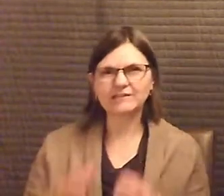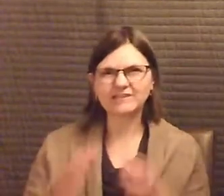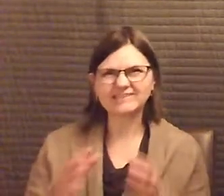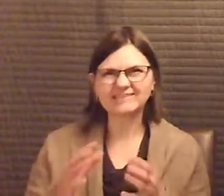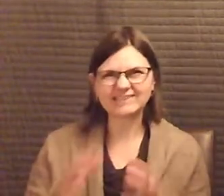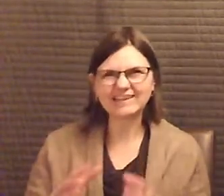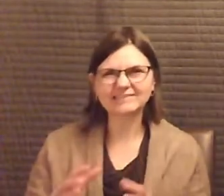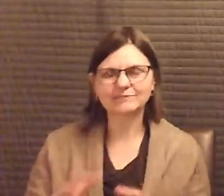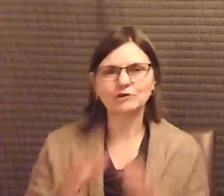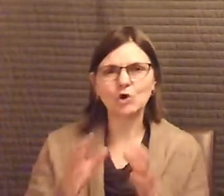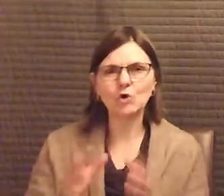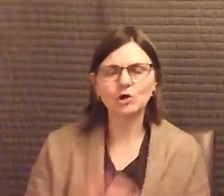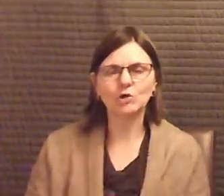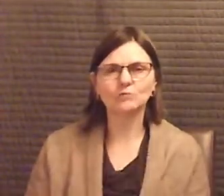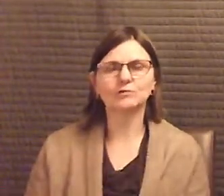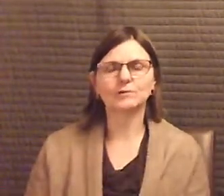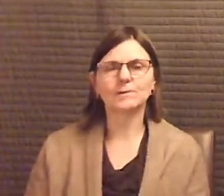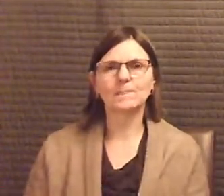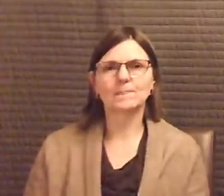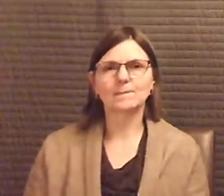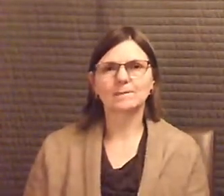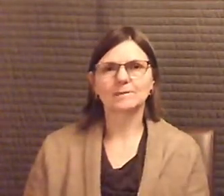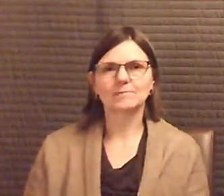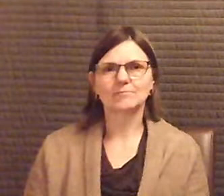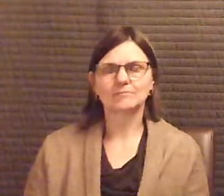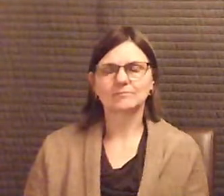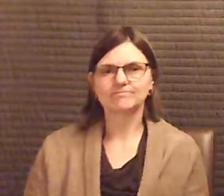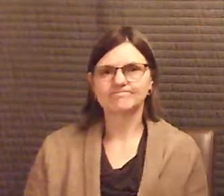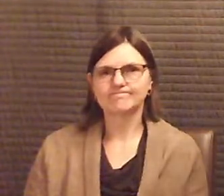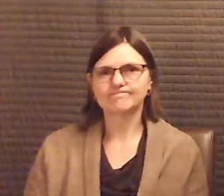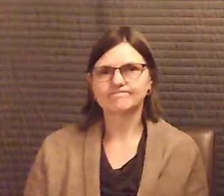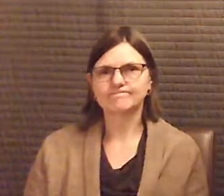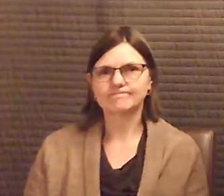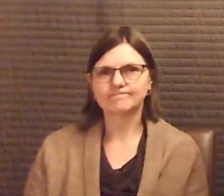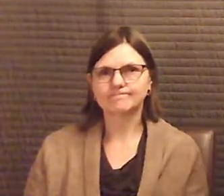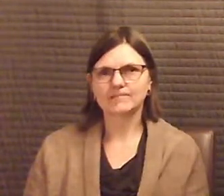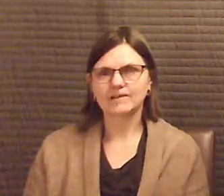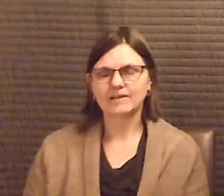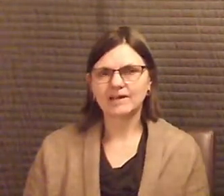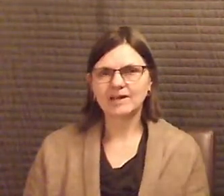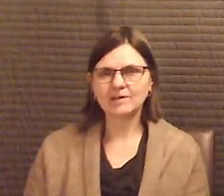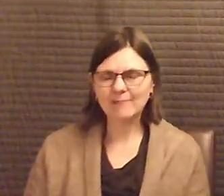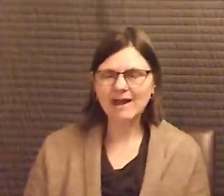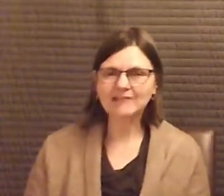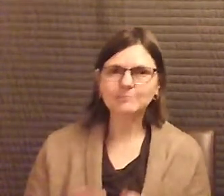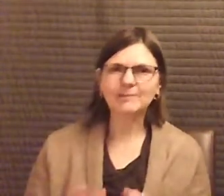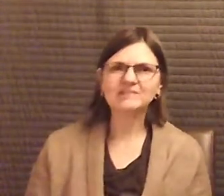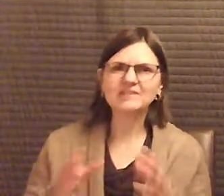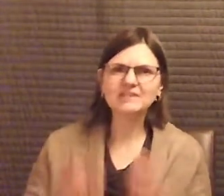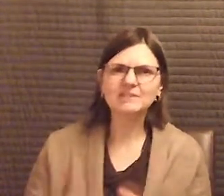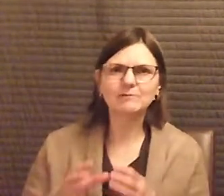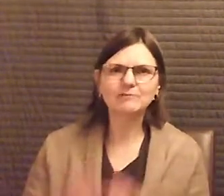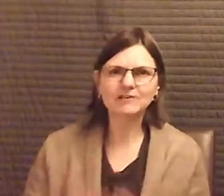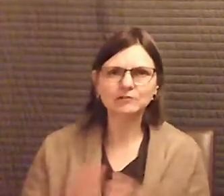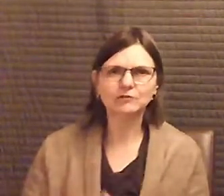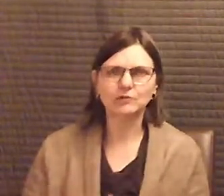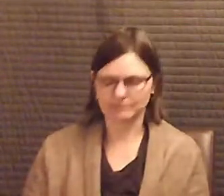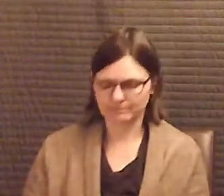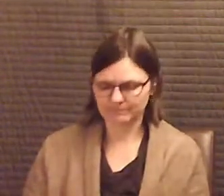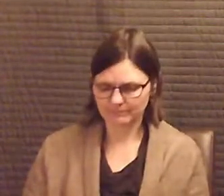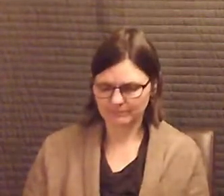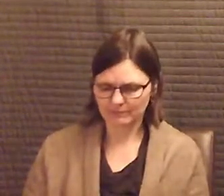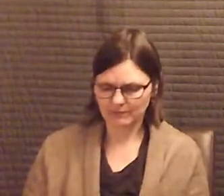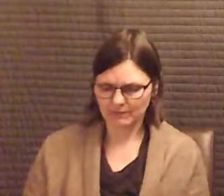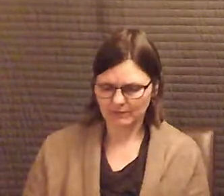lijken dat slechte van ongeloof ik kies mijn van brienenstraat lus maakt dat mensen niet bevestigd